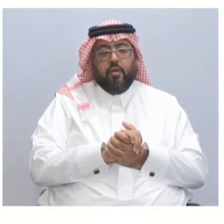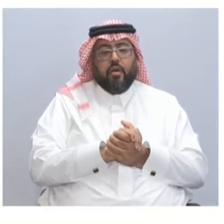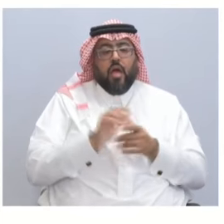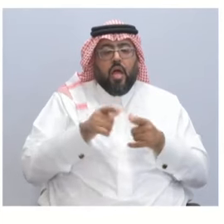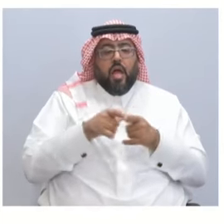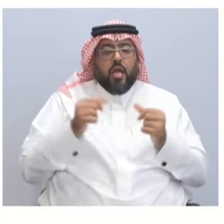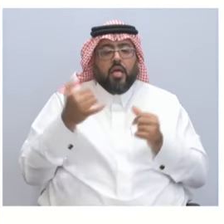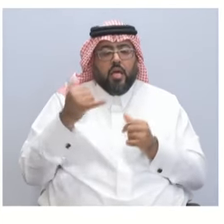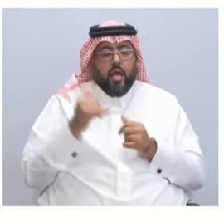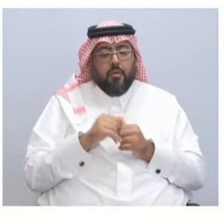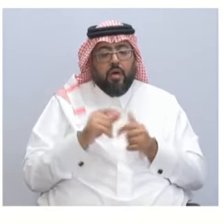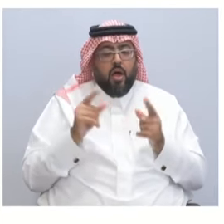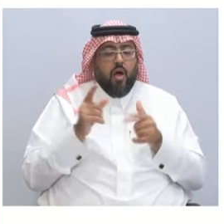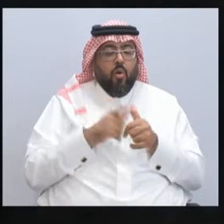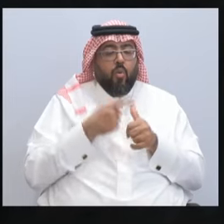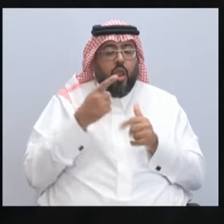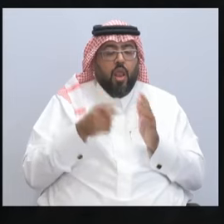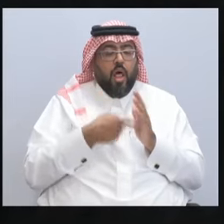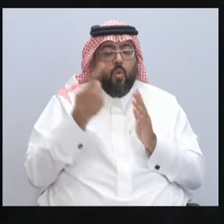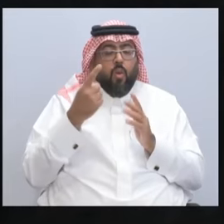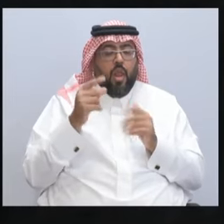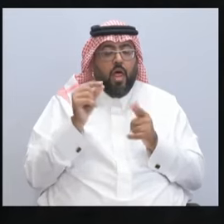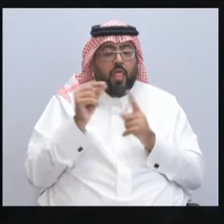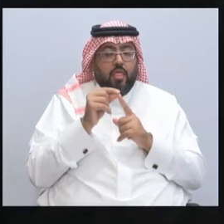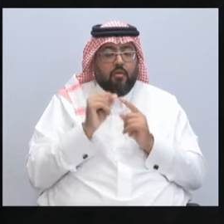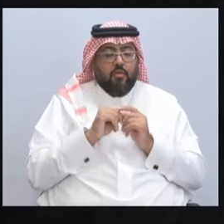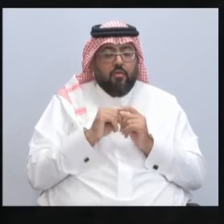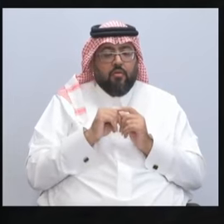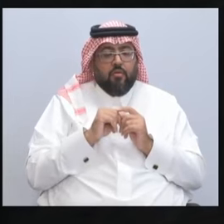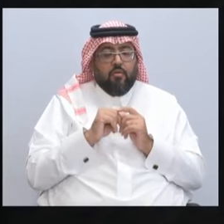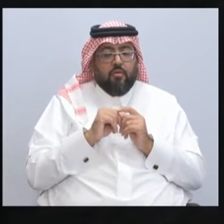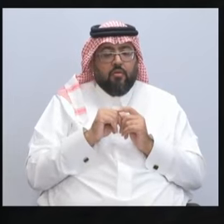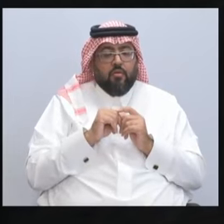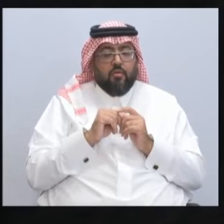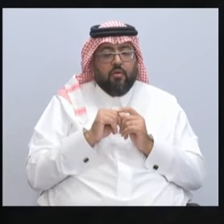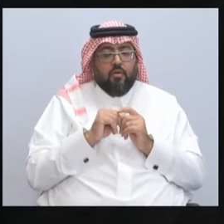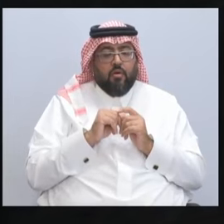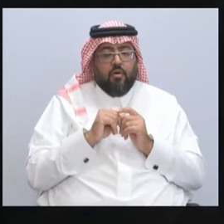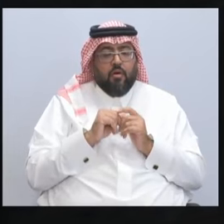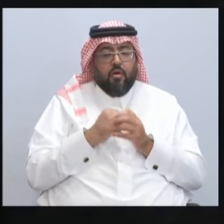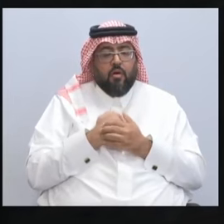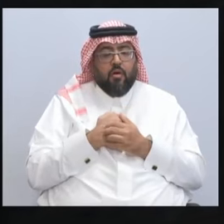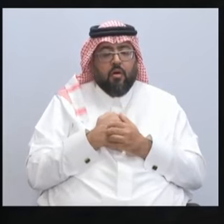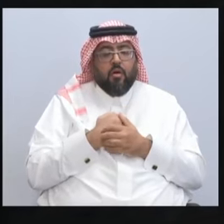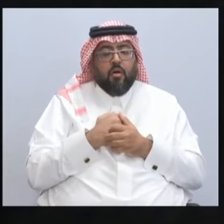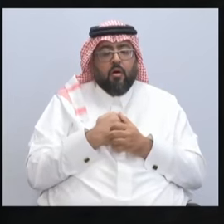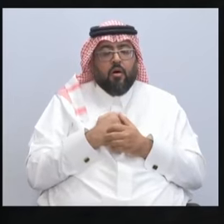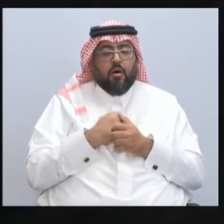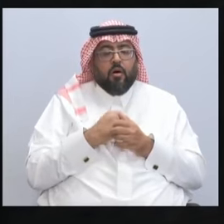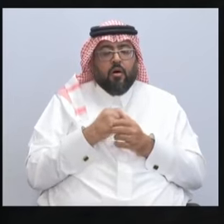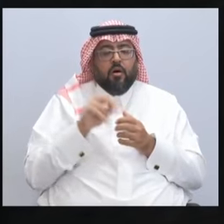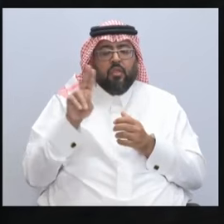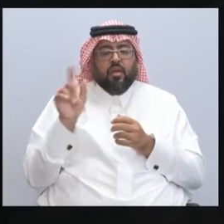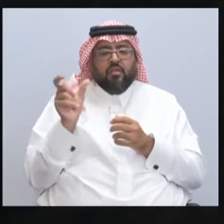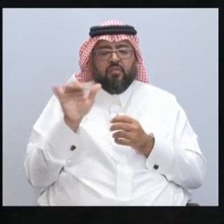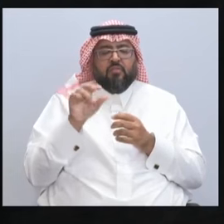العربي هذا اول هدف من اهداف المجلس تحقيق التنسيق والتكامل والترابط